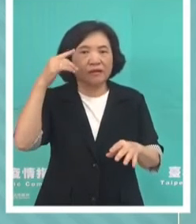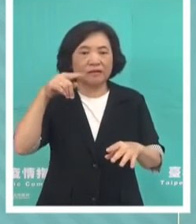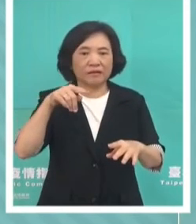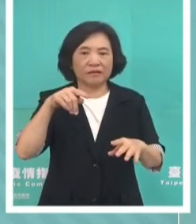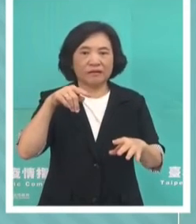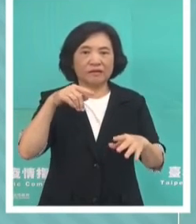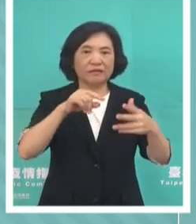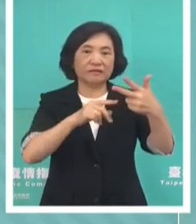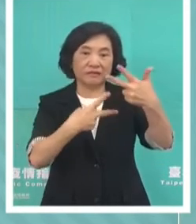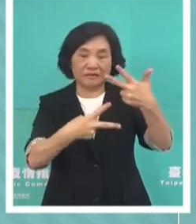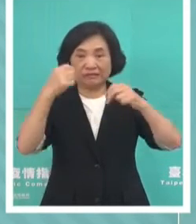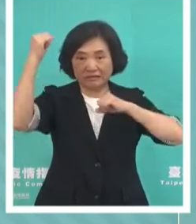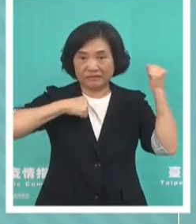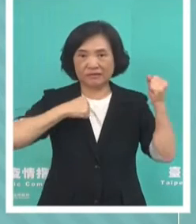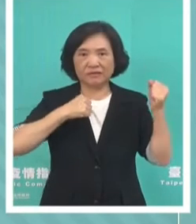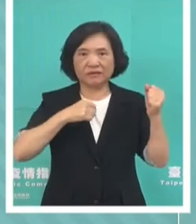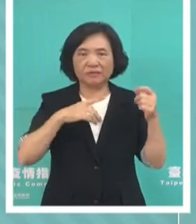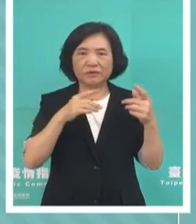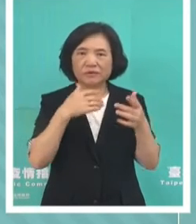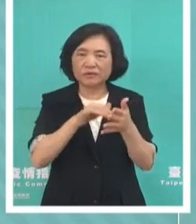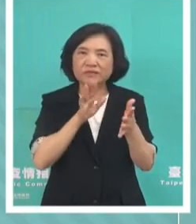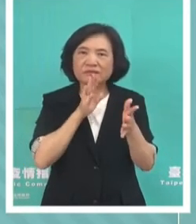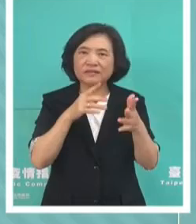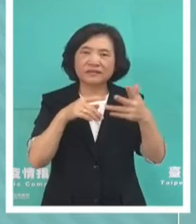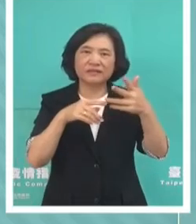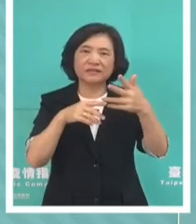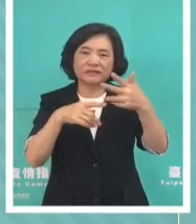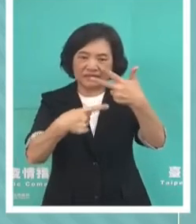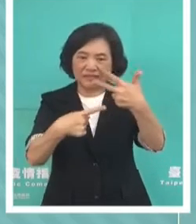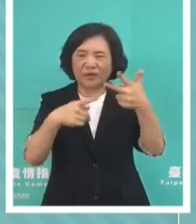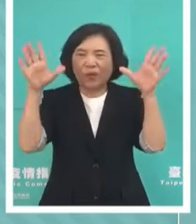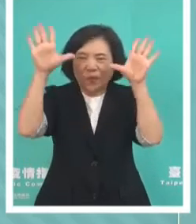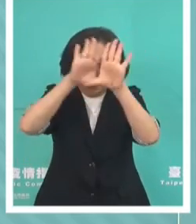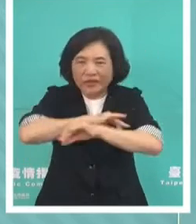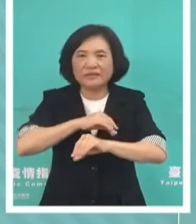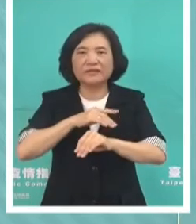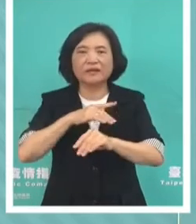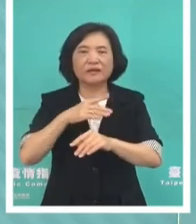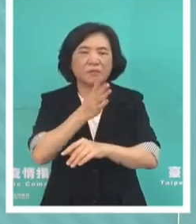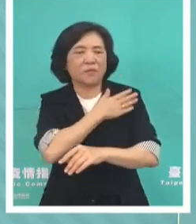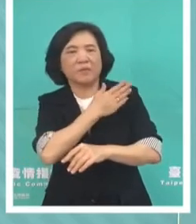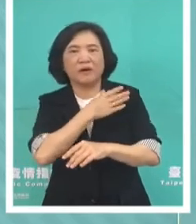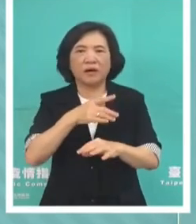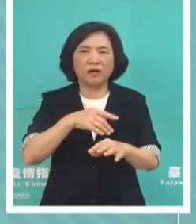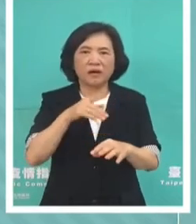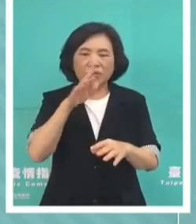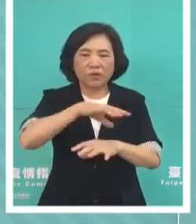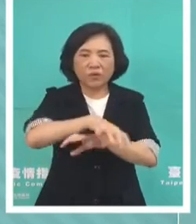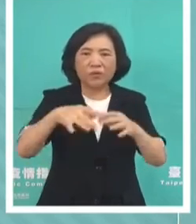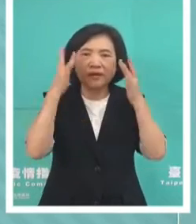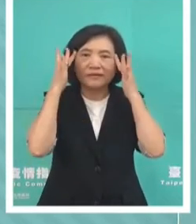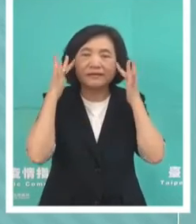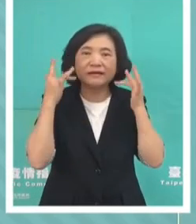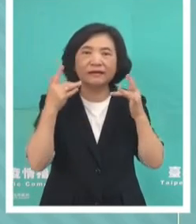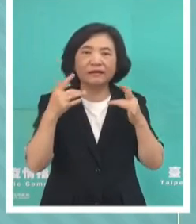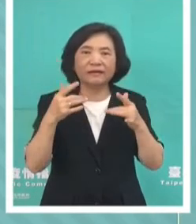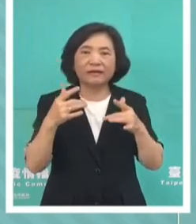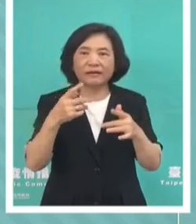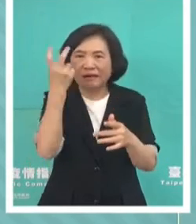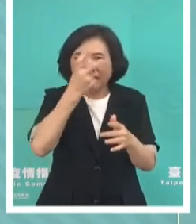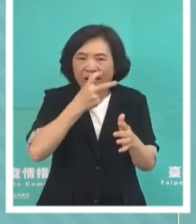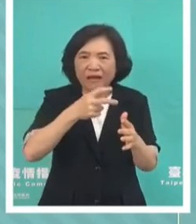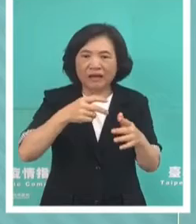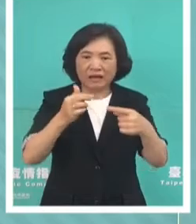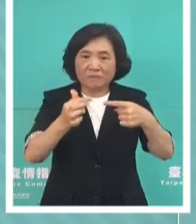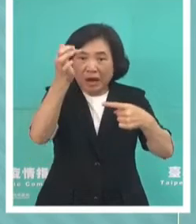上，其实凌晨啊，1点多，我被叫起床，你知道，说我那个华南市场 PCR